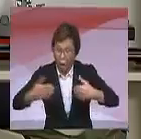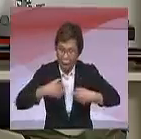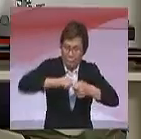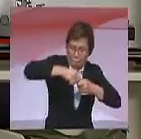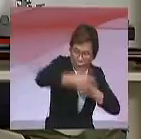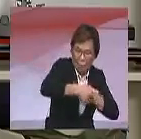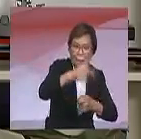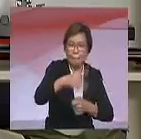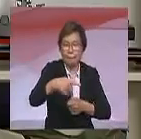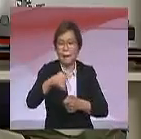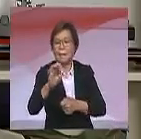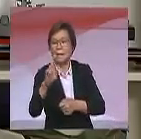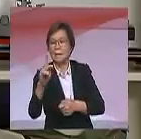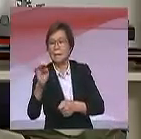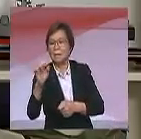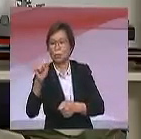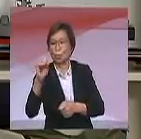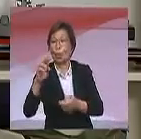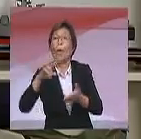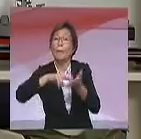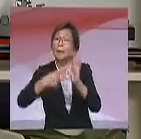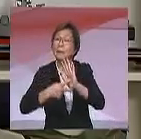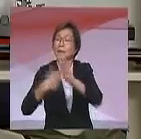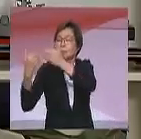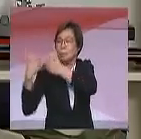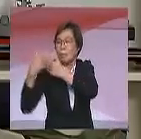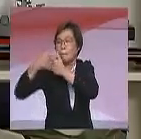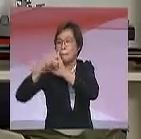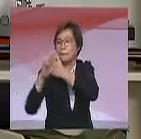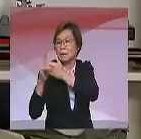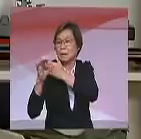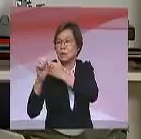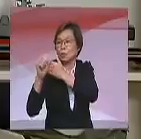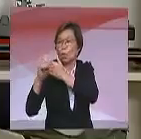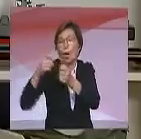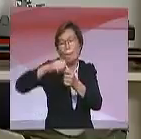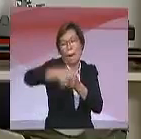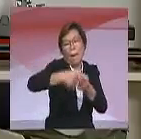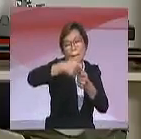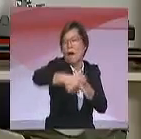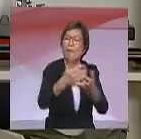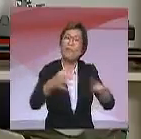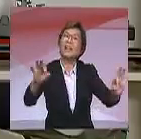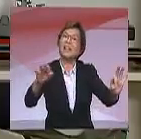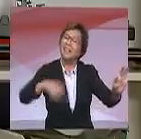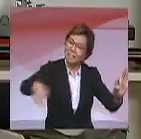kepada perkeso. Jadi perkeso akan menanggung setiap kos mengenai swab test ini.